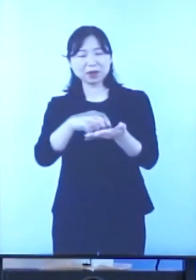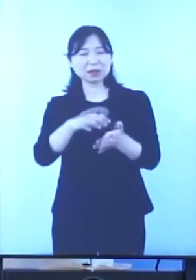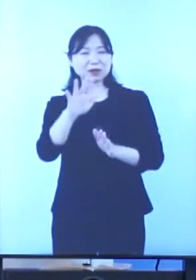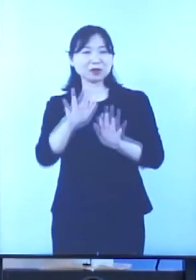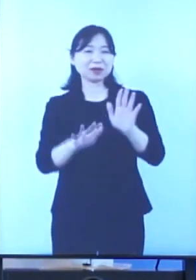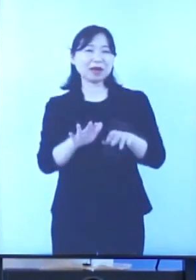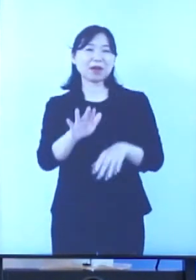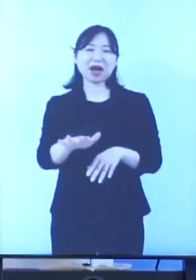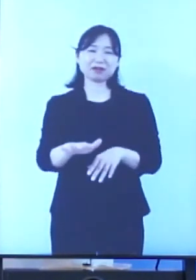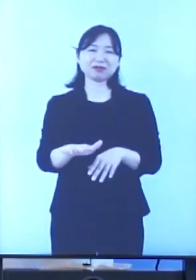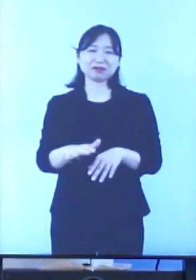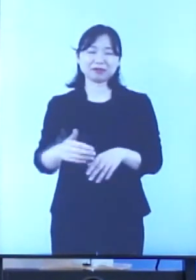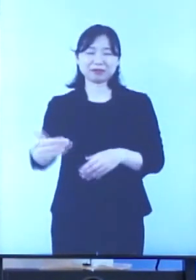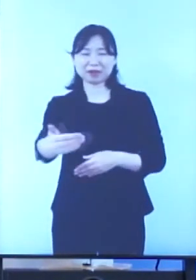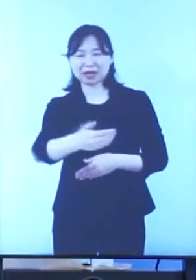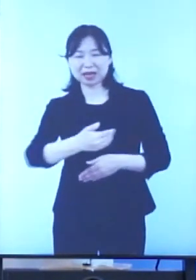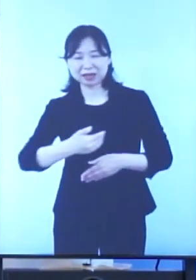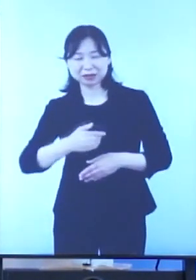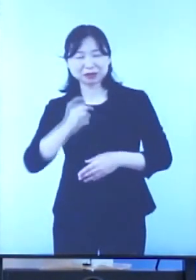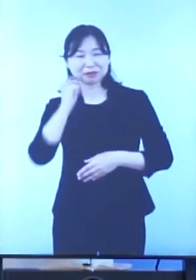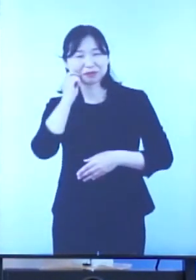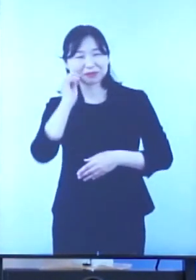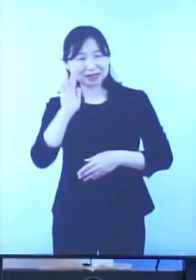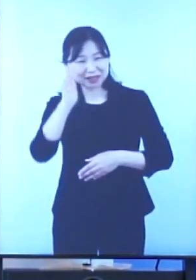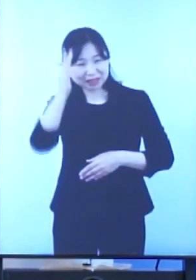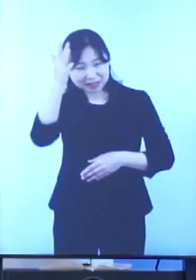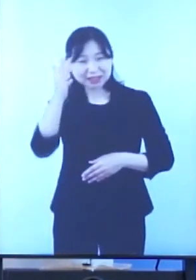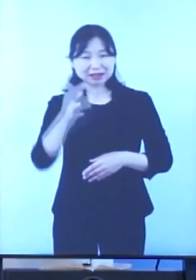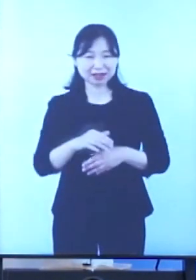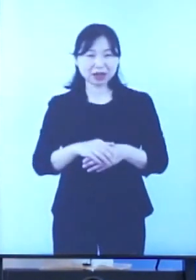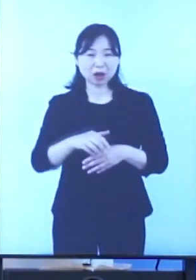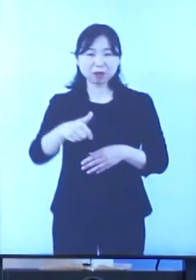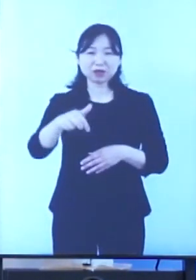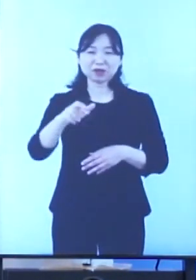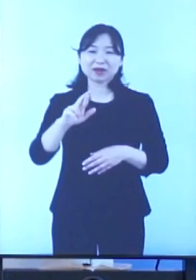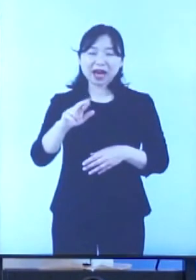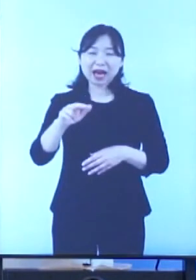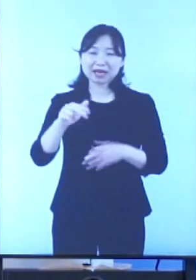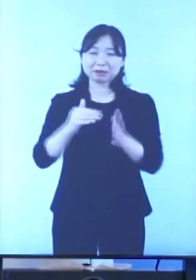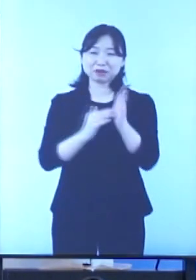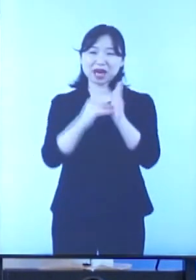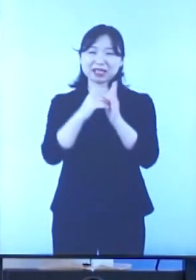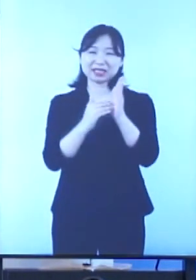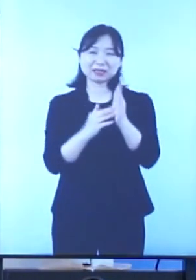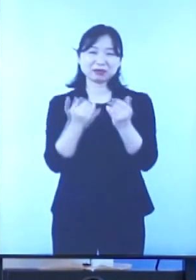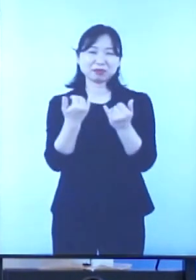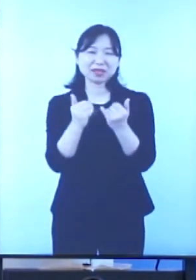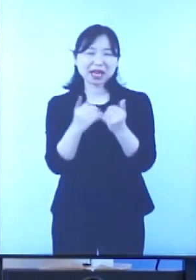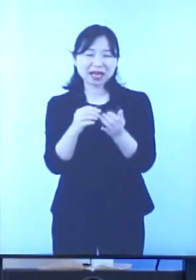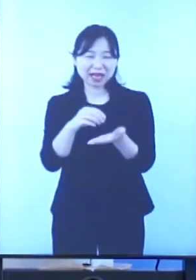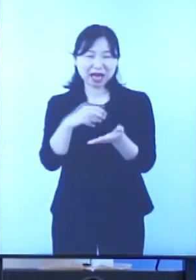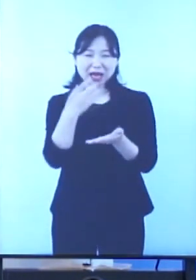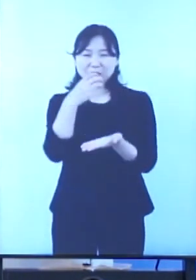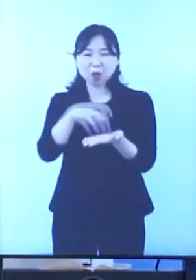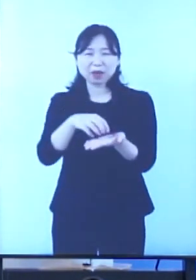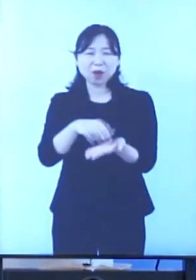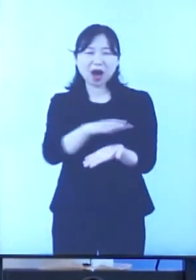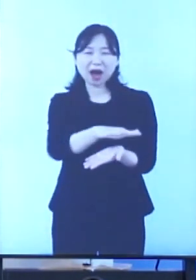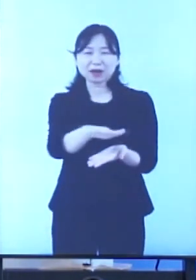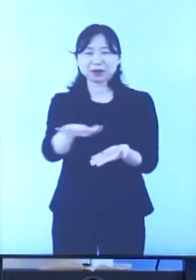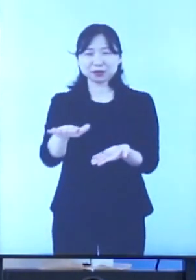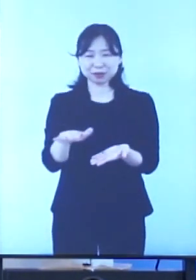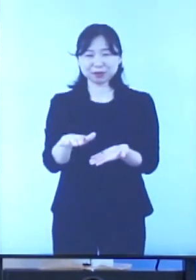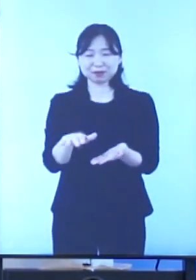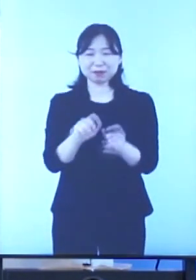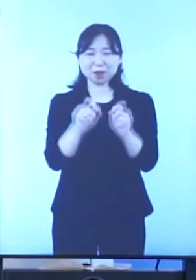が、難しくなったマイクロプラスチックのようなゴミもあります。それぞれの問題があるわけですけれ